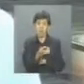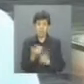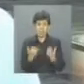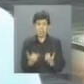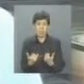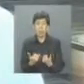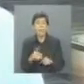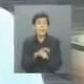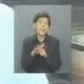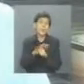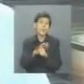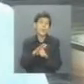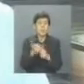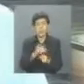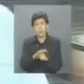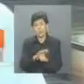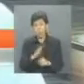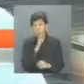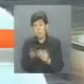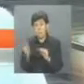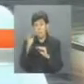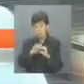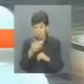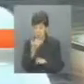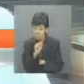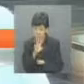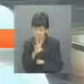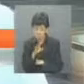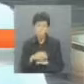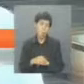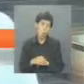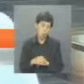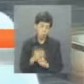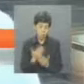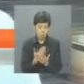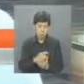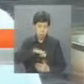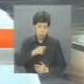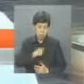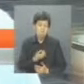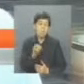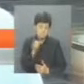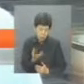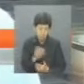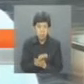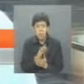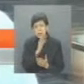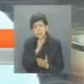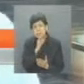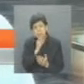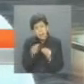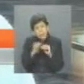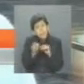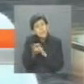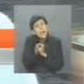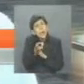ากแล้วครับตอนนี้ยังไม่มากแต่ถ้าขึ้นถึง14บาทเมื่อไหร่นะต้นทุนมันก็จะสูงขึ้นนะครับแต่ถ้าเกิดว่าขึ้นไม่มากเนี่ยถ้าเติม